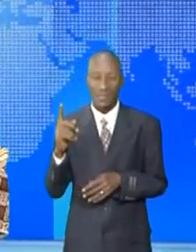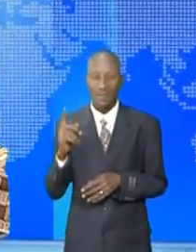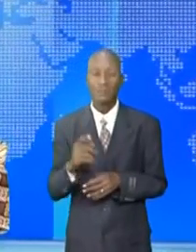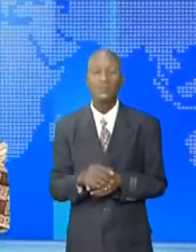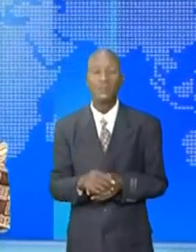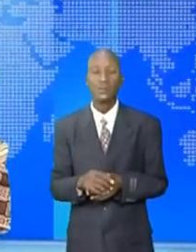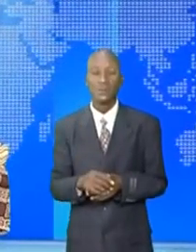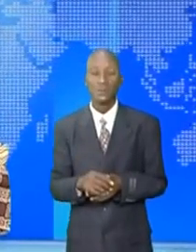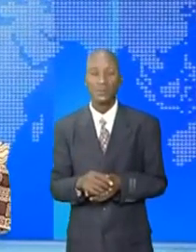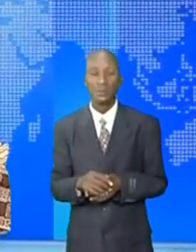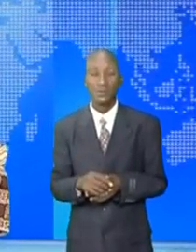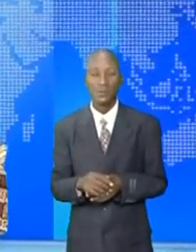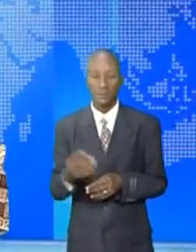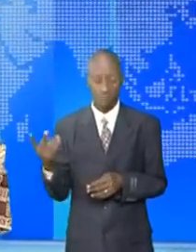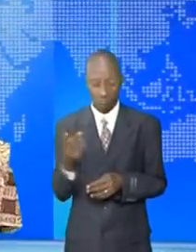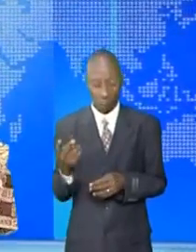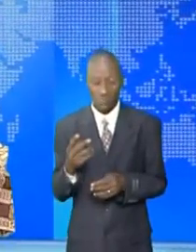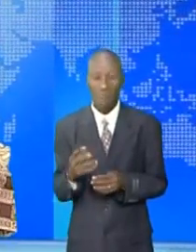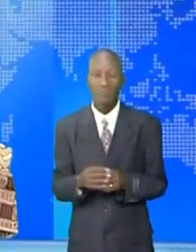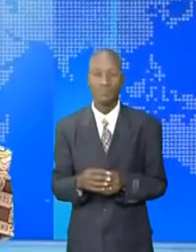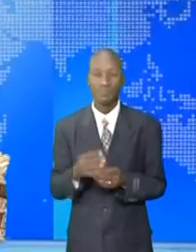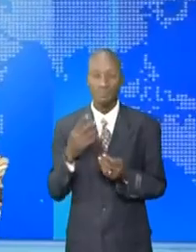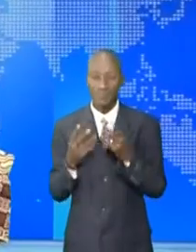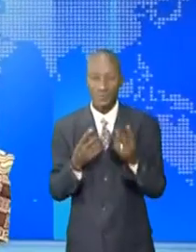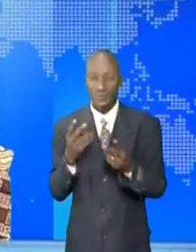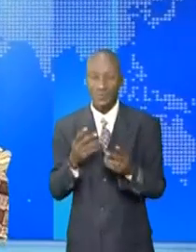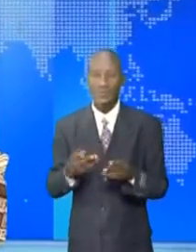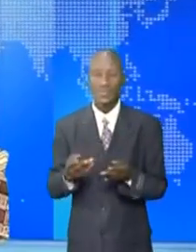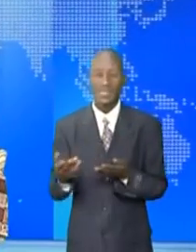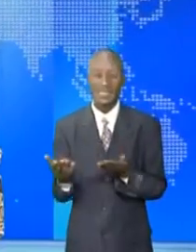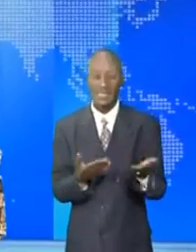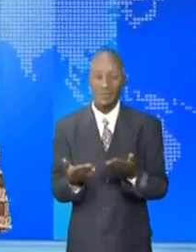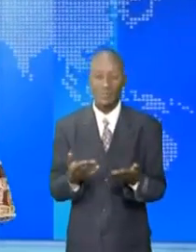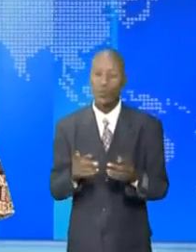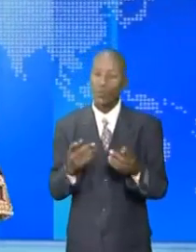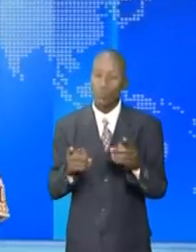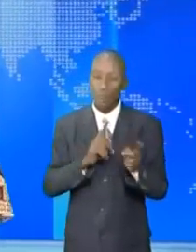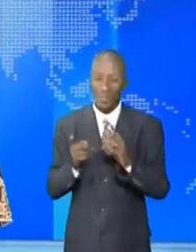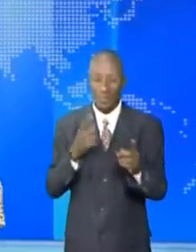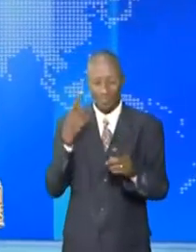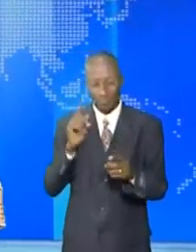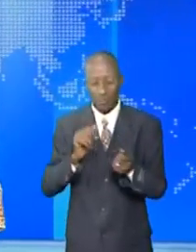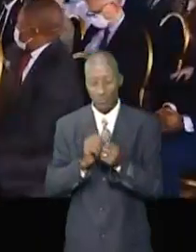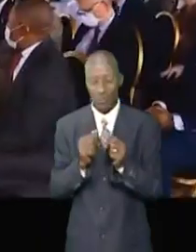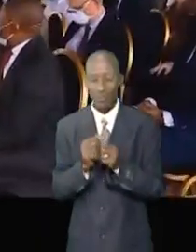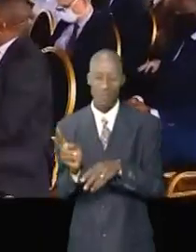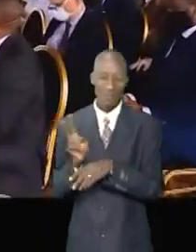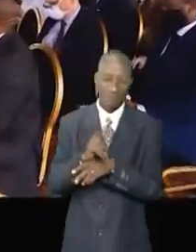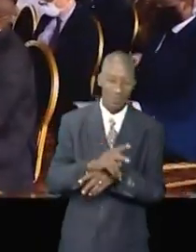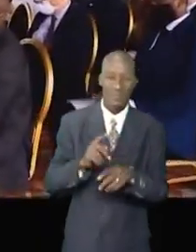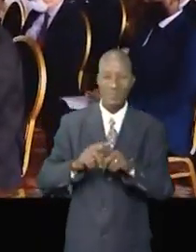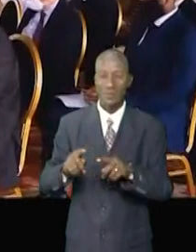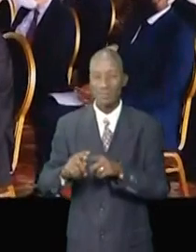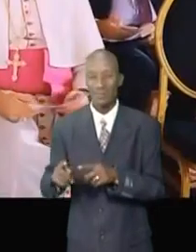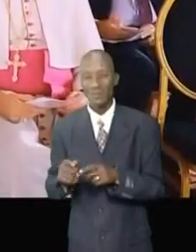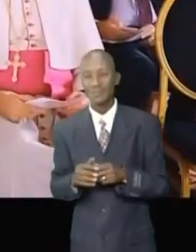fait des différents services rendus dans la lutte contre toute forme de violence envers les femmes. En présence du